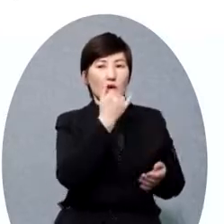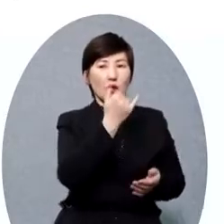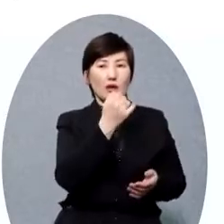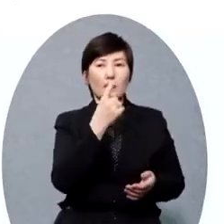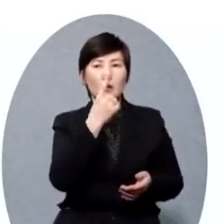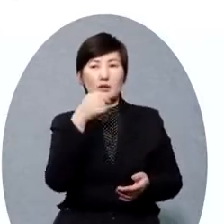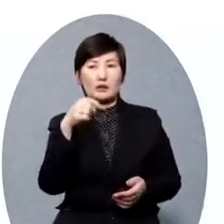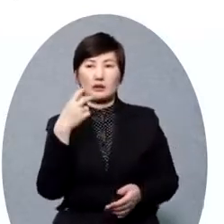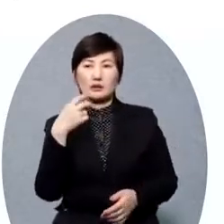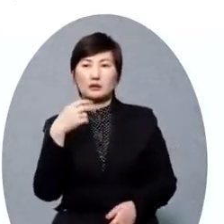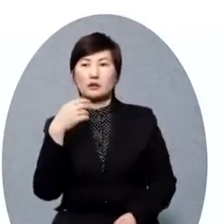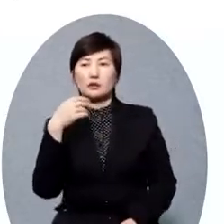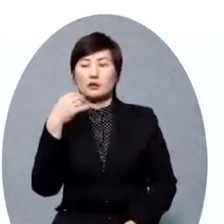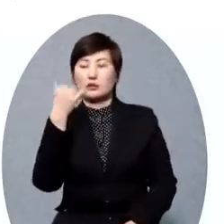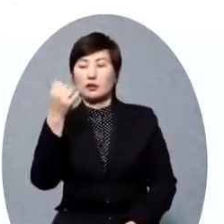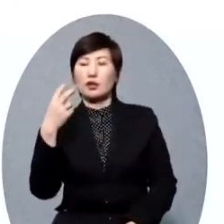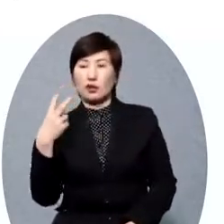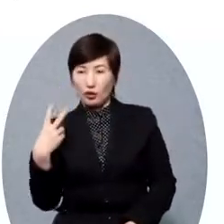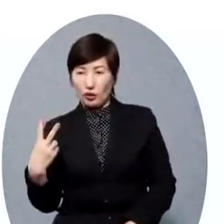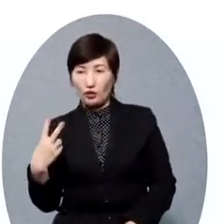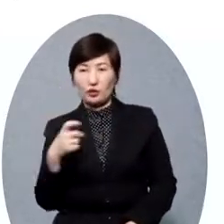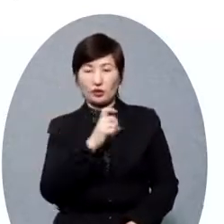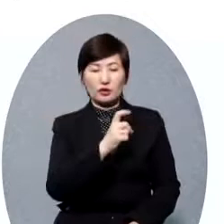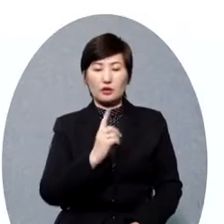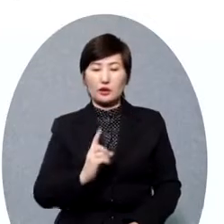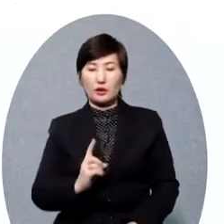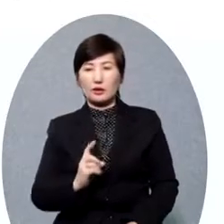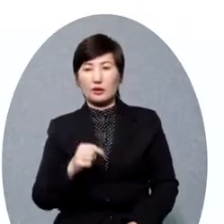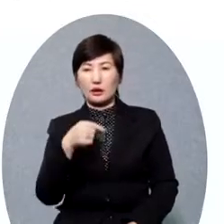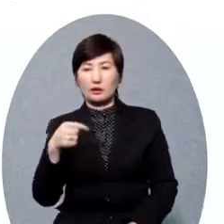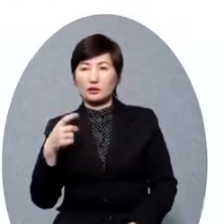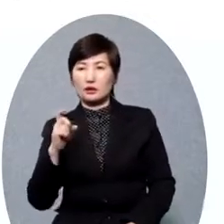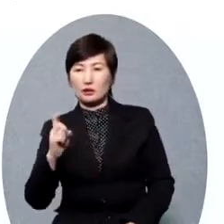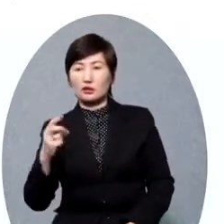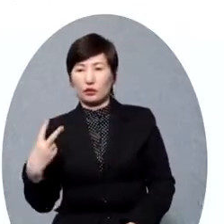эсвэл y1-ээс хасах y2, x1-ээс хасах